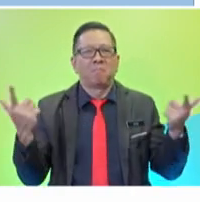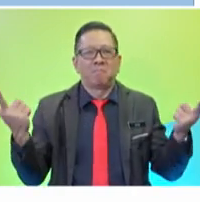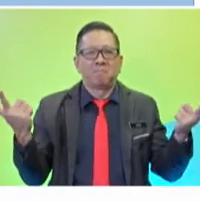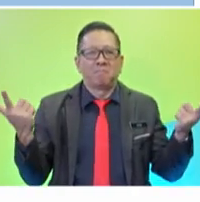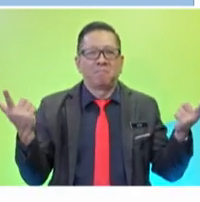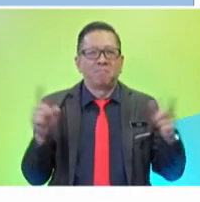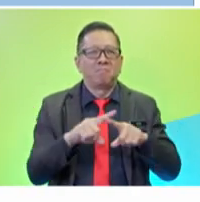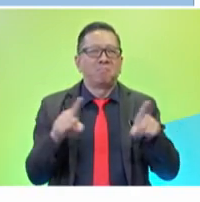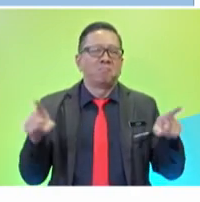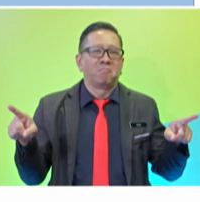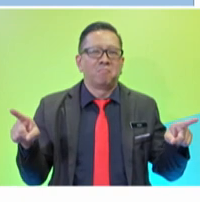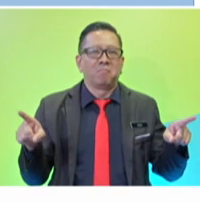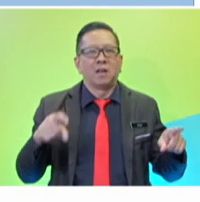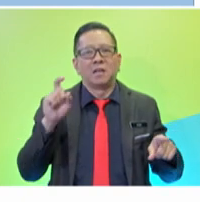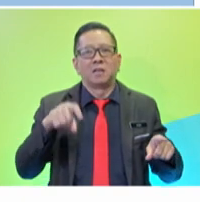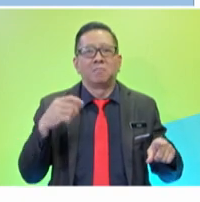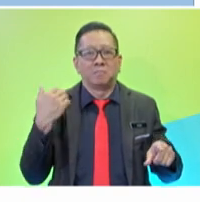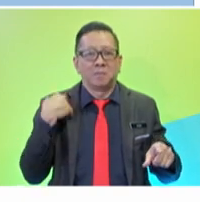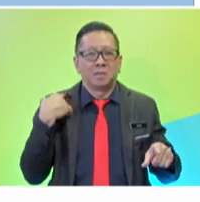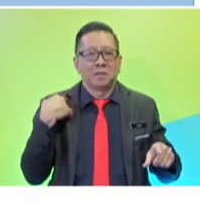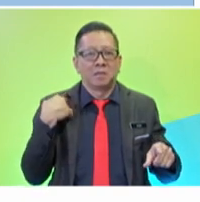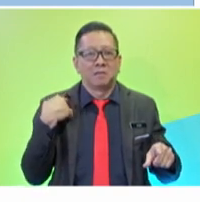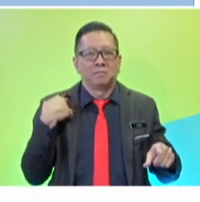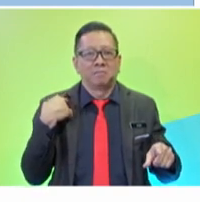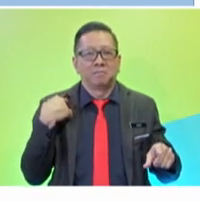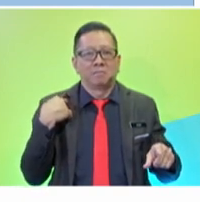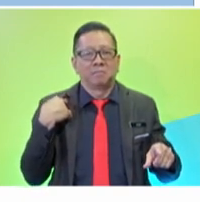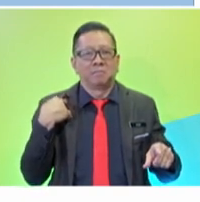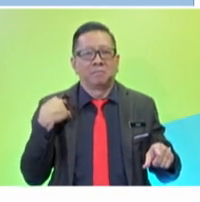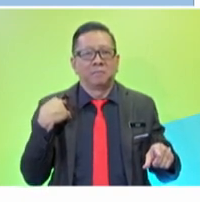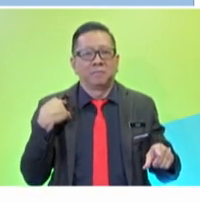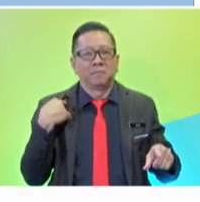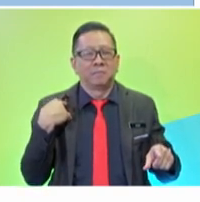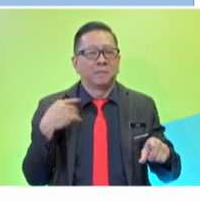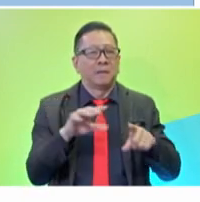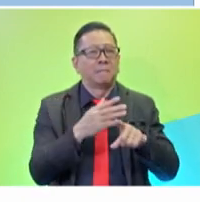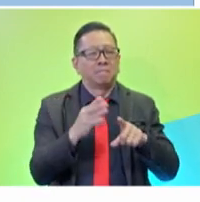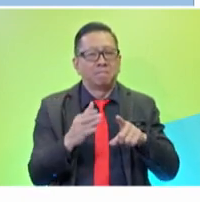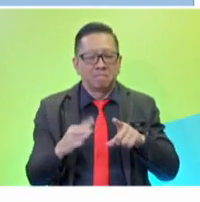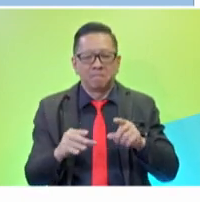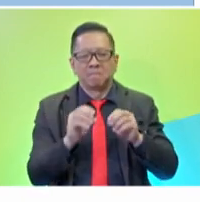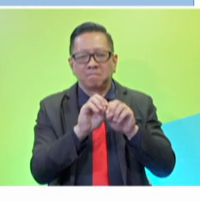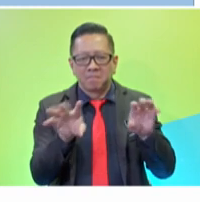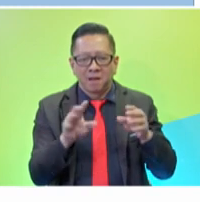jadi kita perlu ada satu laksana Coba kita boleh buat satu persatu ya